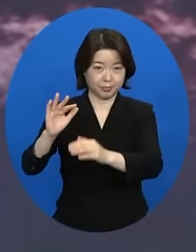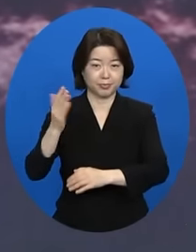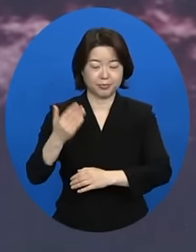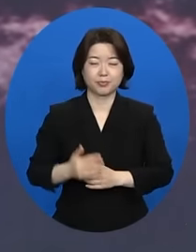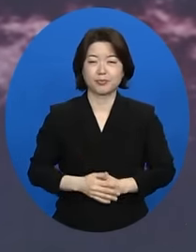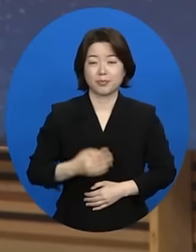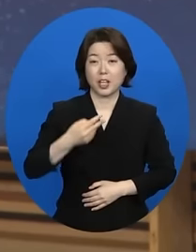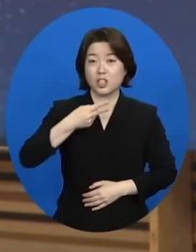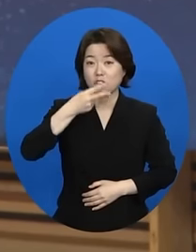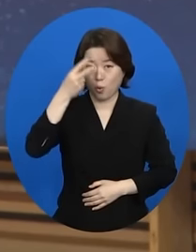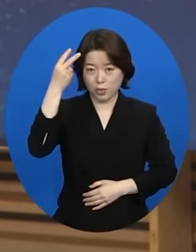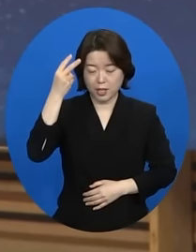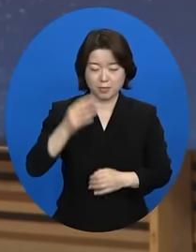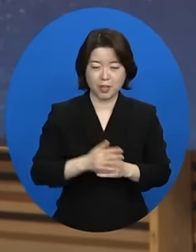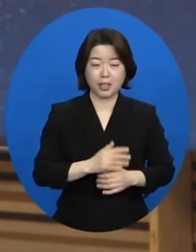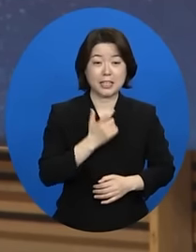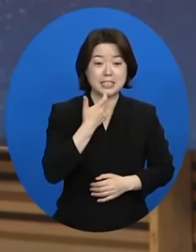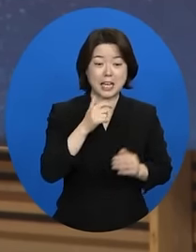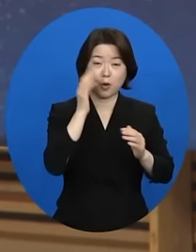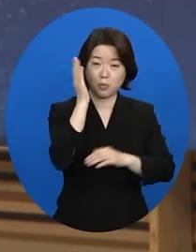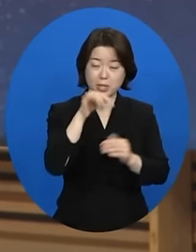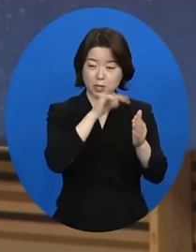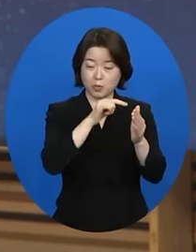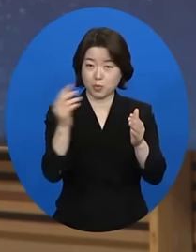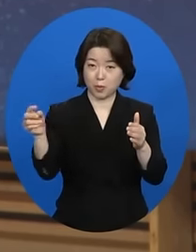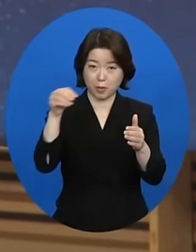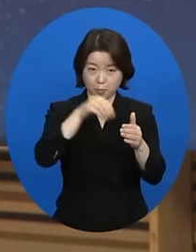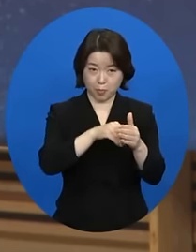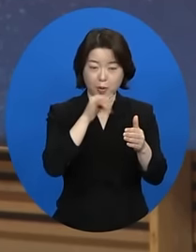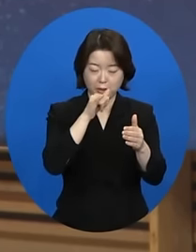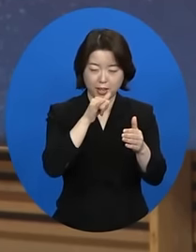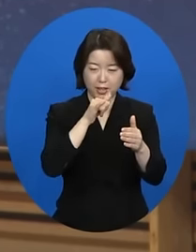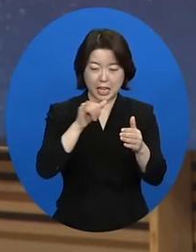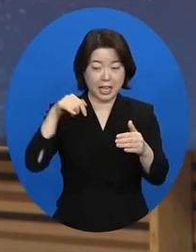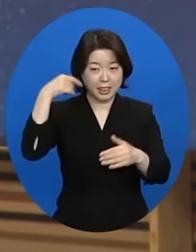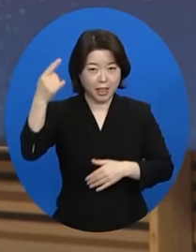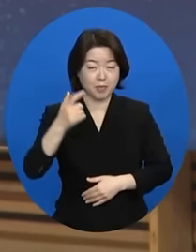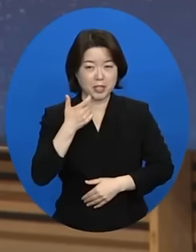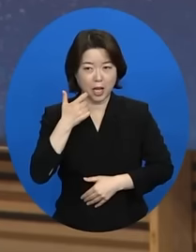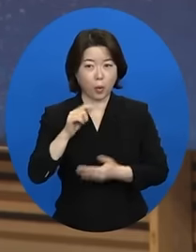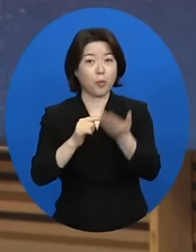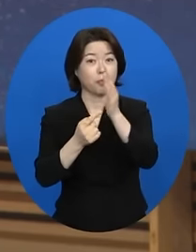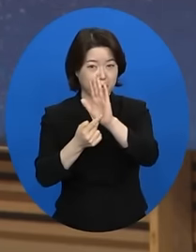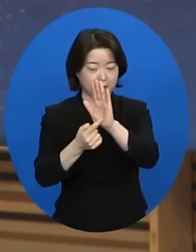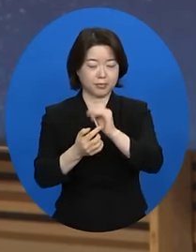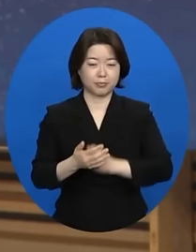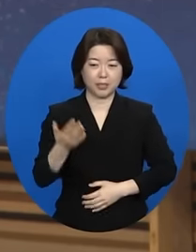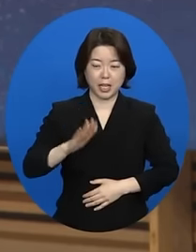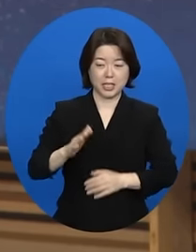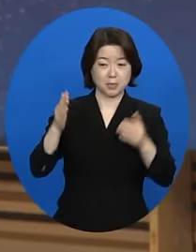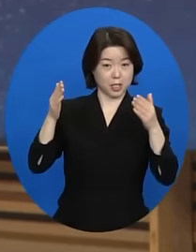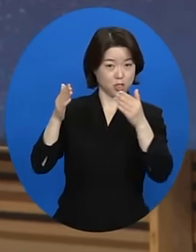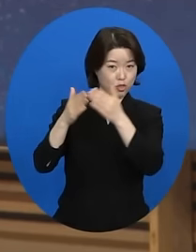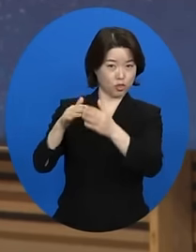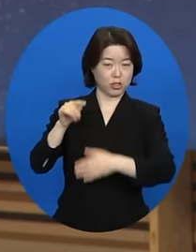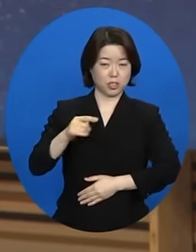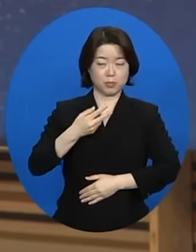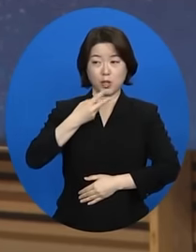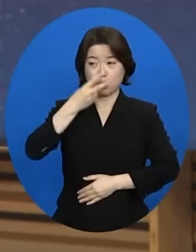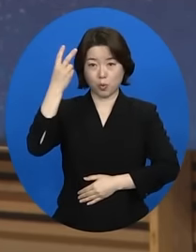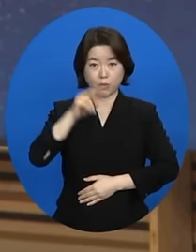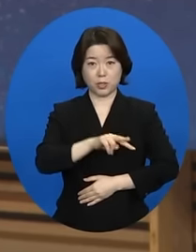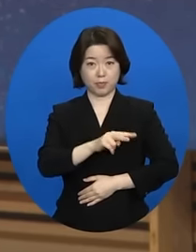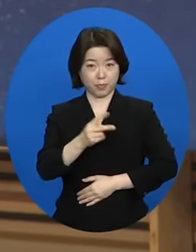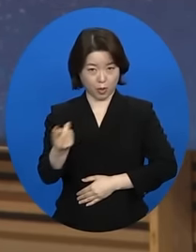요셉도 야곱의 이야기 안에 들어가 있어요. 나중에 야곱이 다시 등장합니다. 그러나 초점이 이제는 요셉에게로 넘어가기